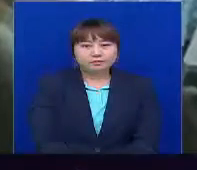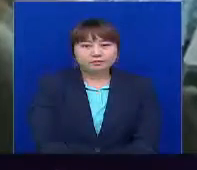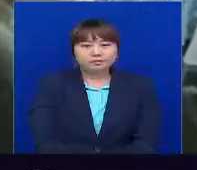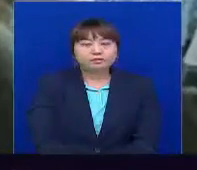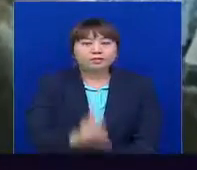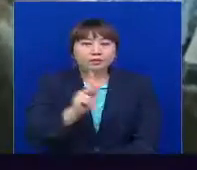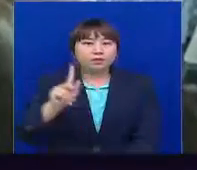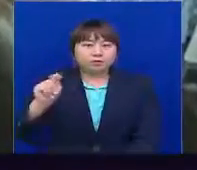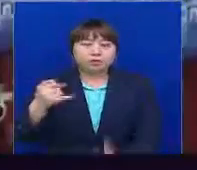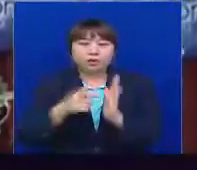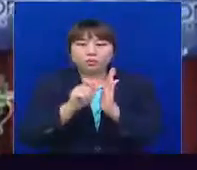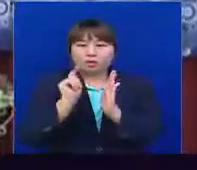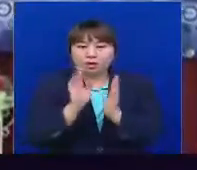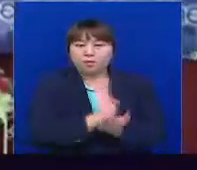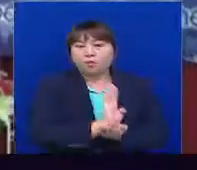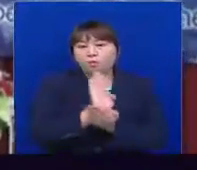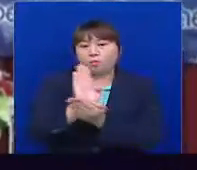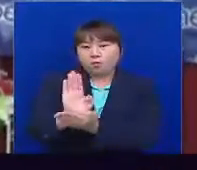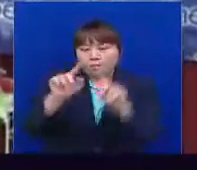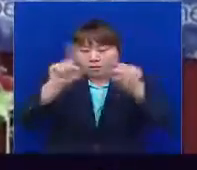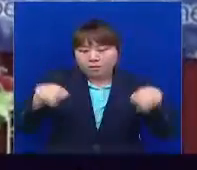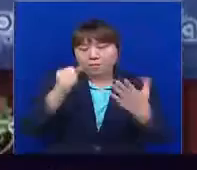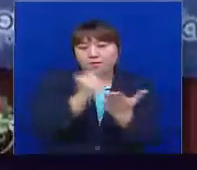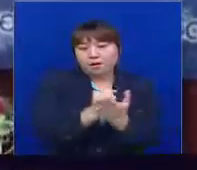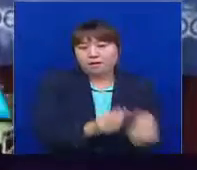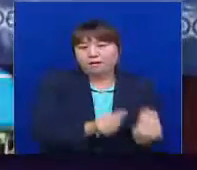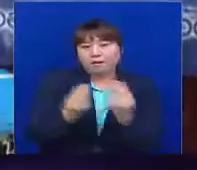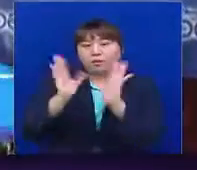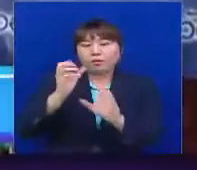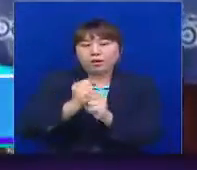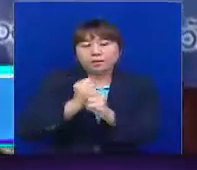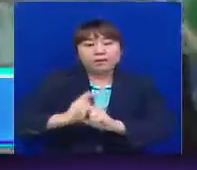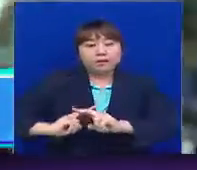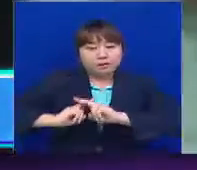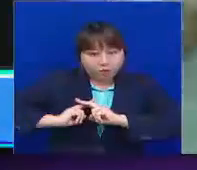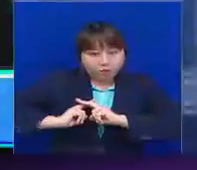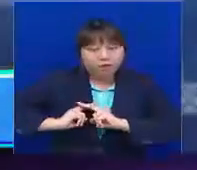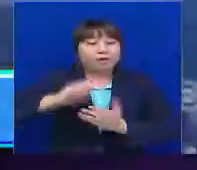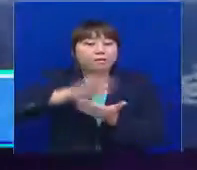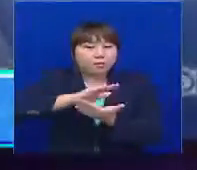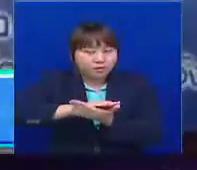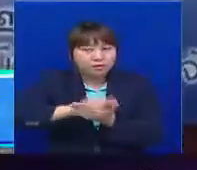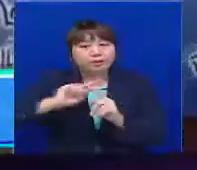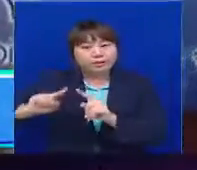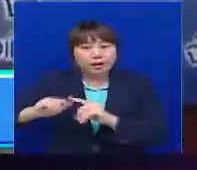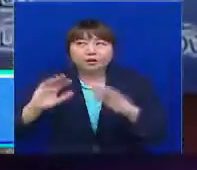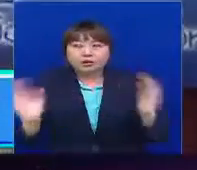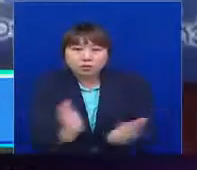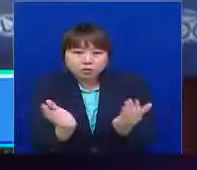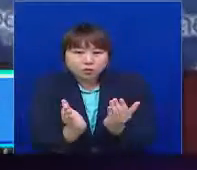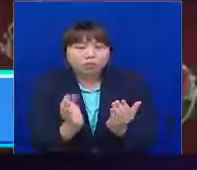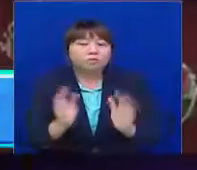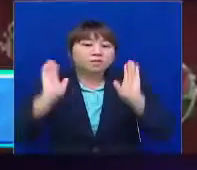กกต.อุทัยธานีมอบโล่เกียรติยศและใบประกาศเกียรติคุณให้แก่บุคลากรภาคเอกชนและสถานศึกษาที่ให้การสนับสนุนประ